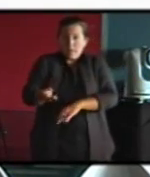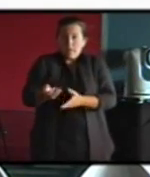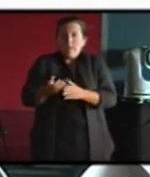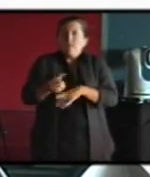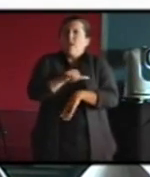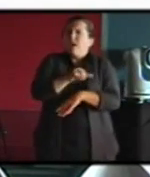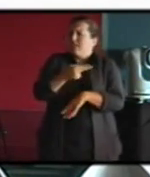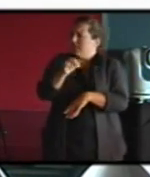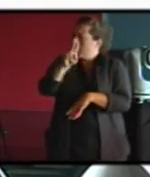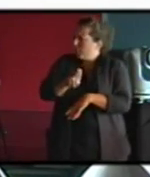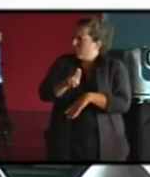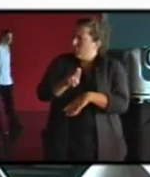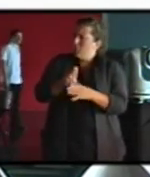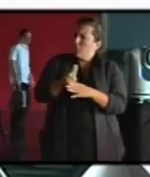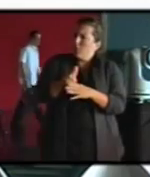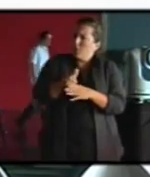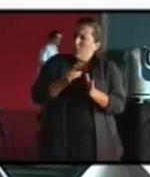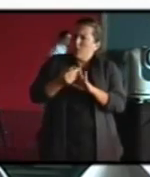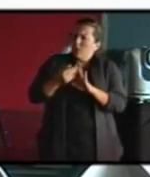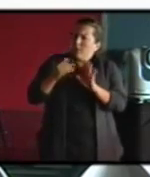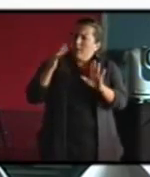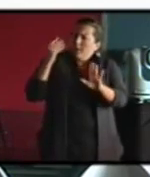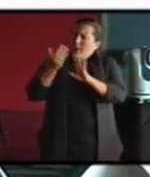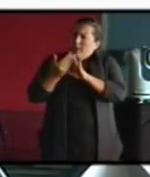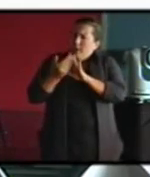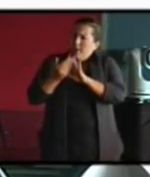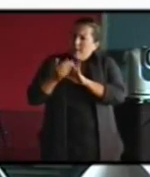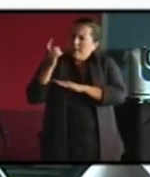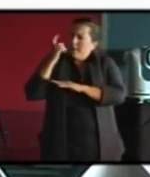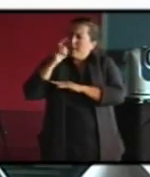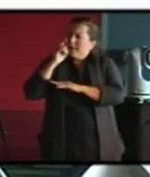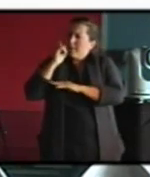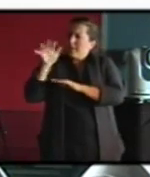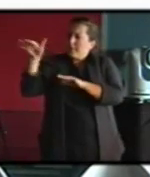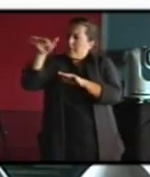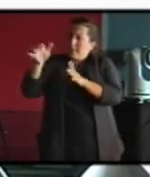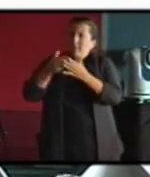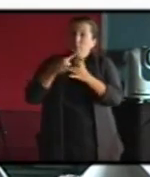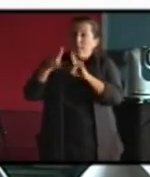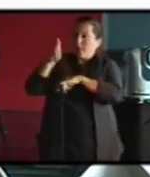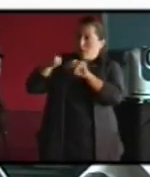il n'y a que 10 ans, hein, c'est une histoire très récente, on a du mal à faire une sorte